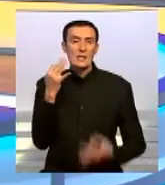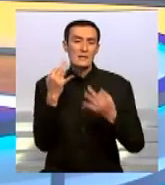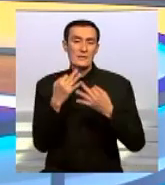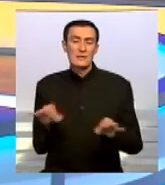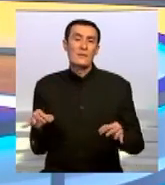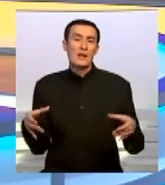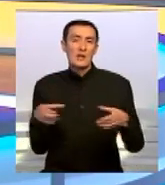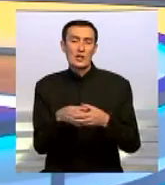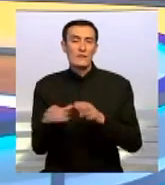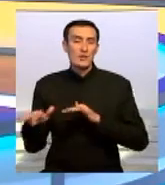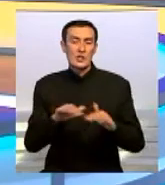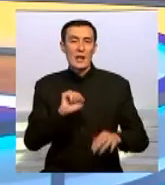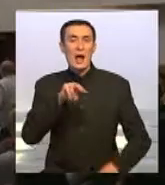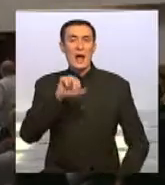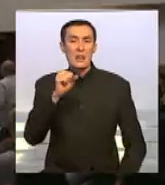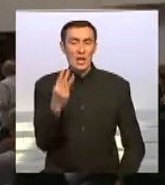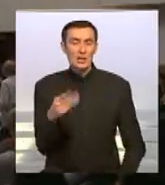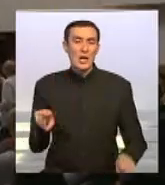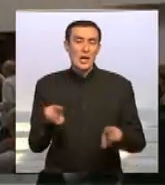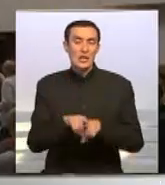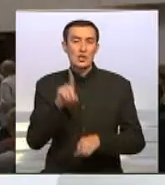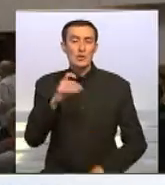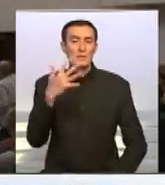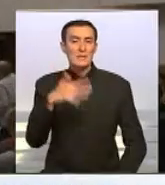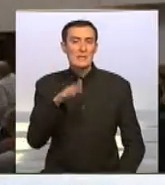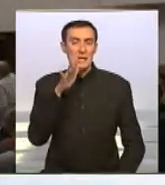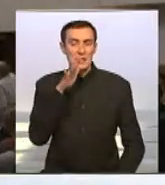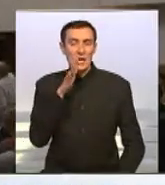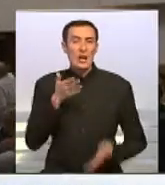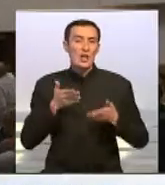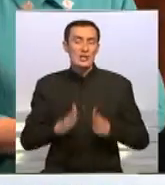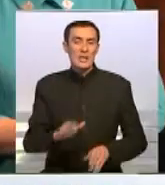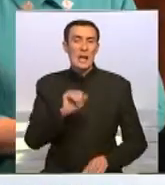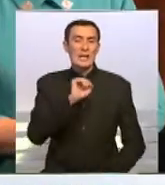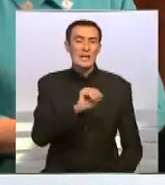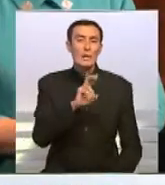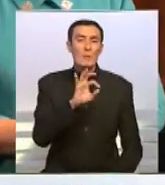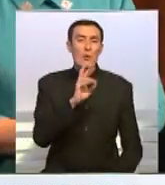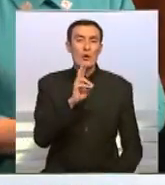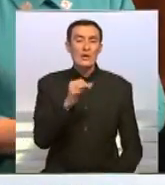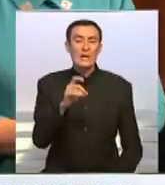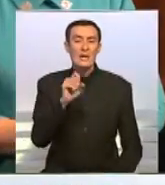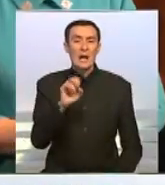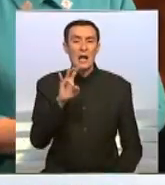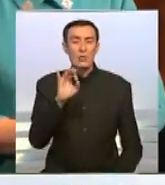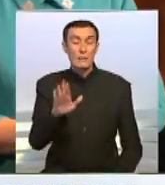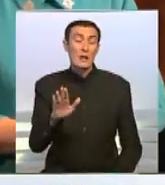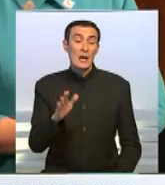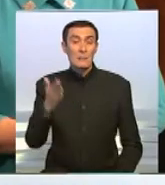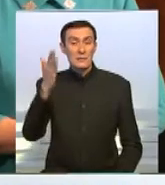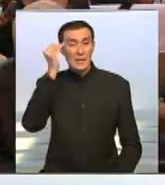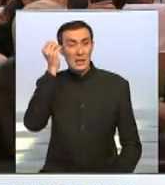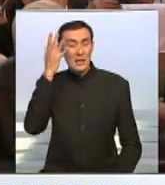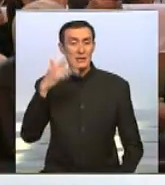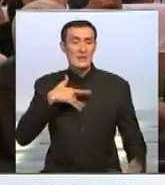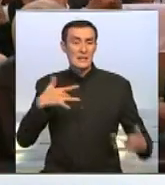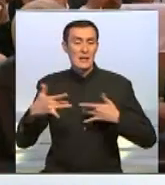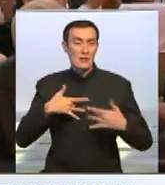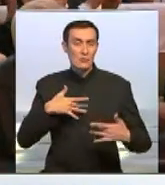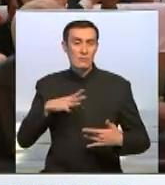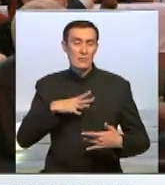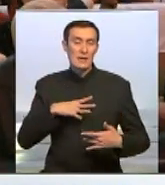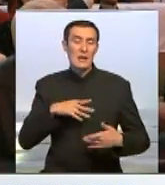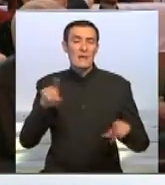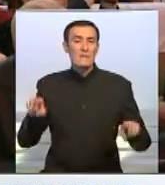национально-освободительного движения «Алаш», а также 150-летию со дня рождения Алихана Бөкейхана. Благодаря талантливой игре актеров в ней